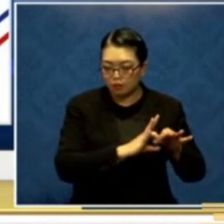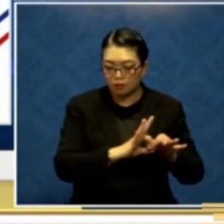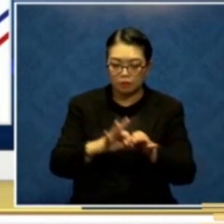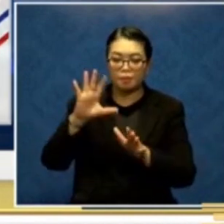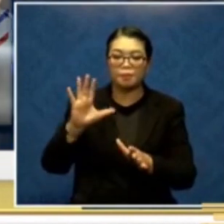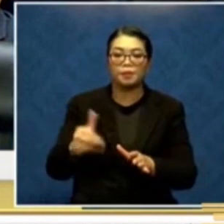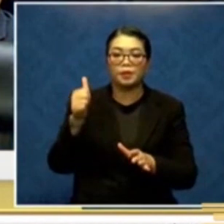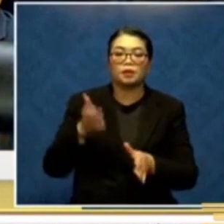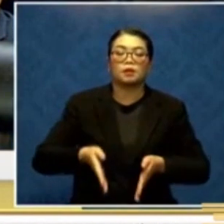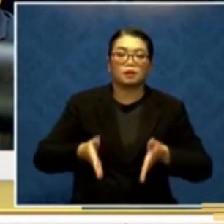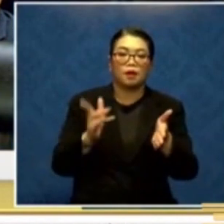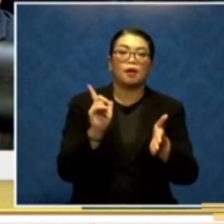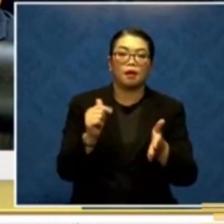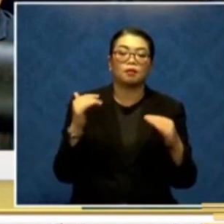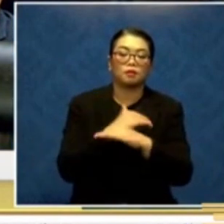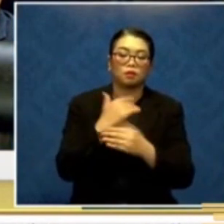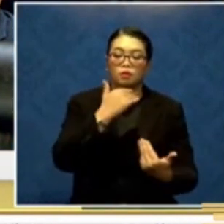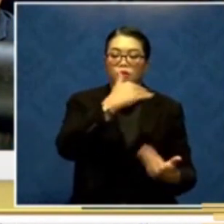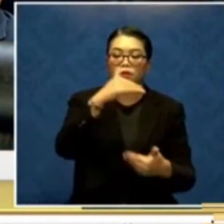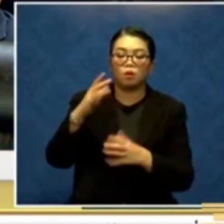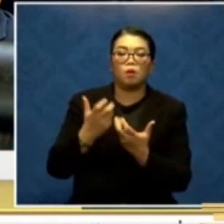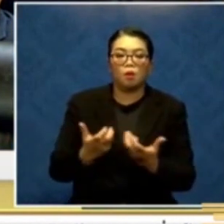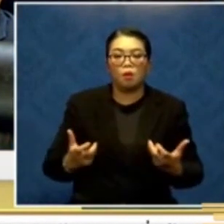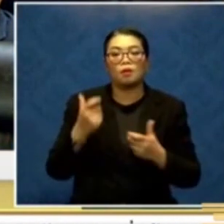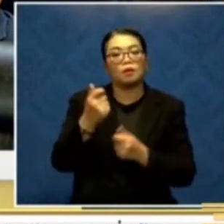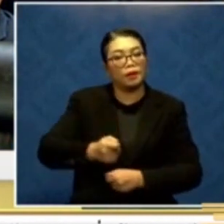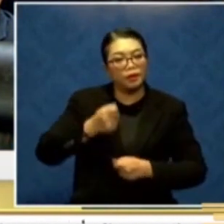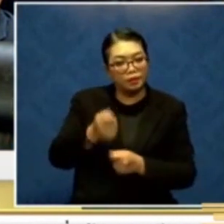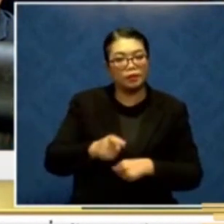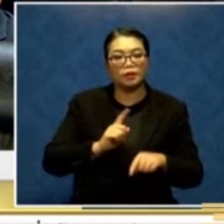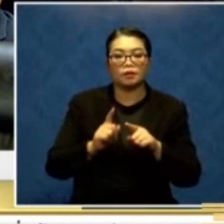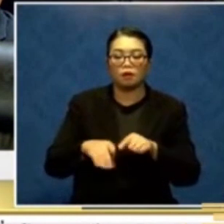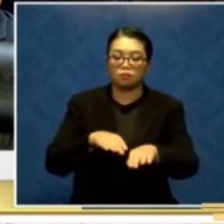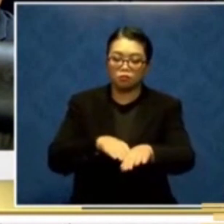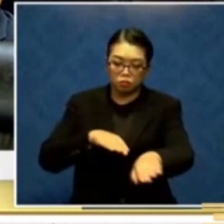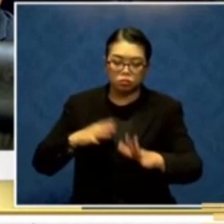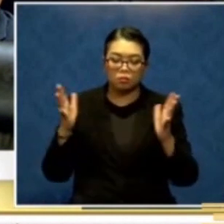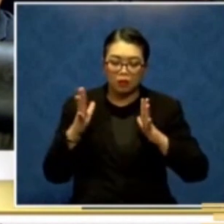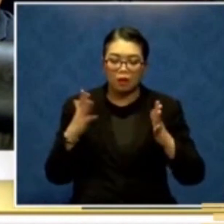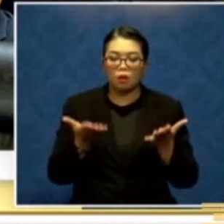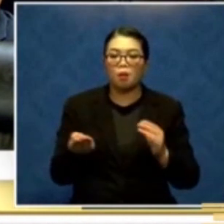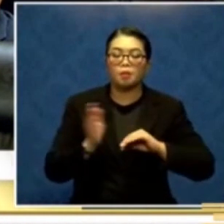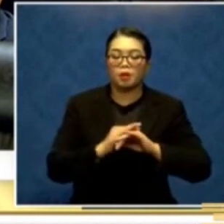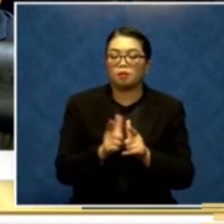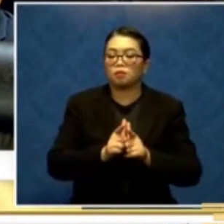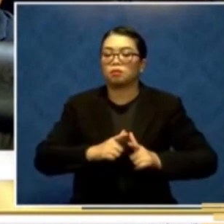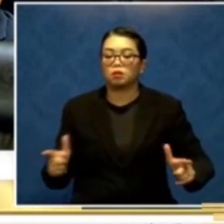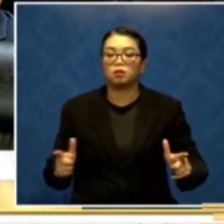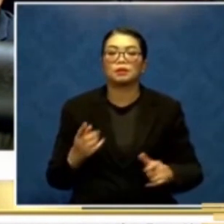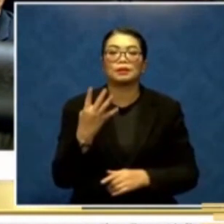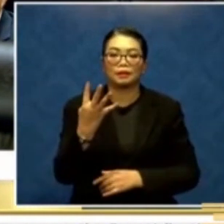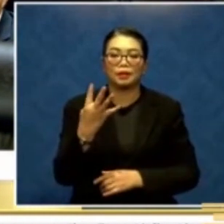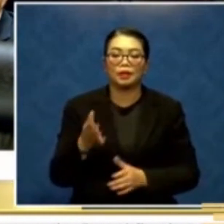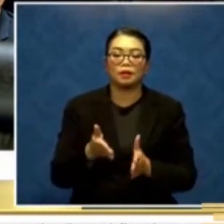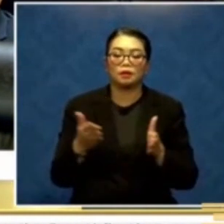ทงยังเป็เส้นทางหลกในการกดส่งสิทธคาธาการกษีรมีรถสัตจรไปจำนวมากรวมถงรถปันทุกขนาดใหญ